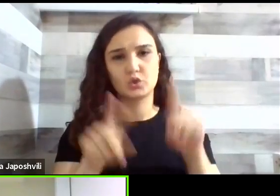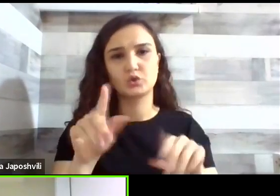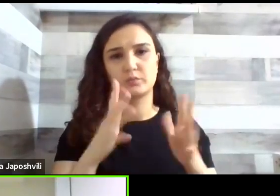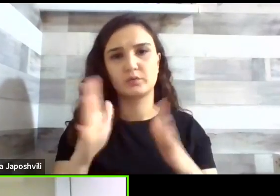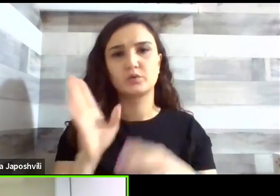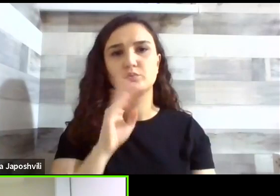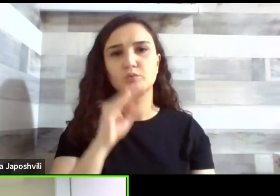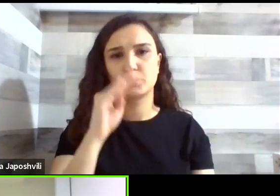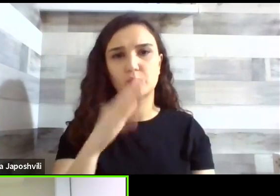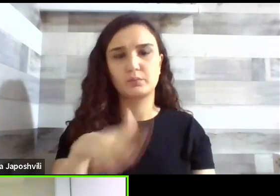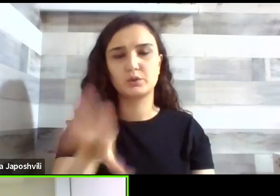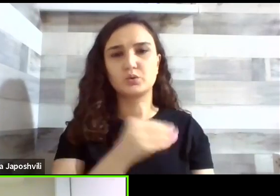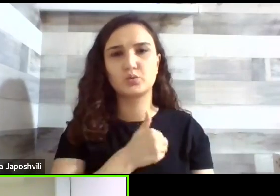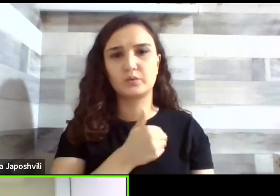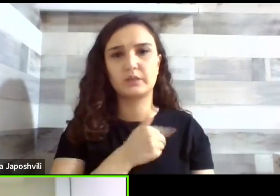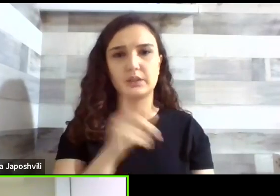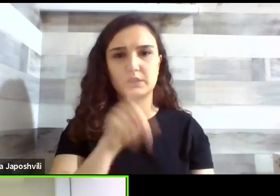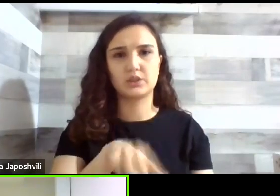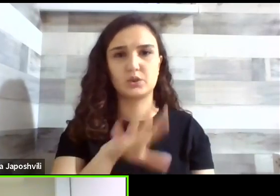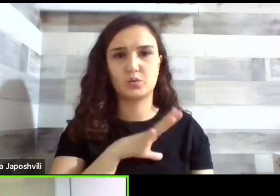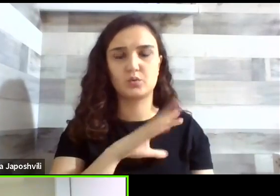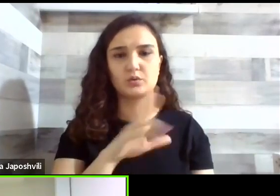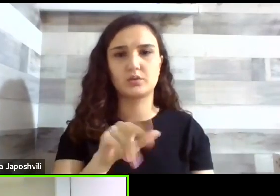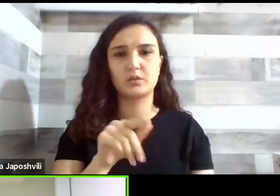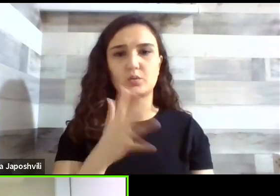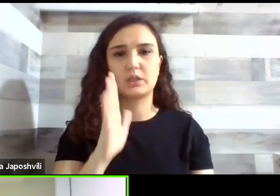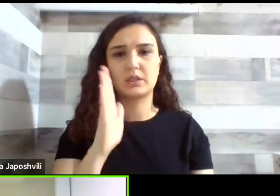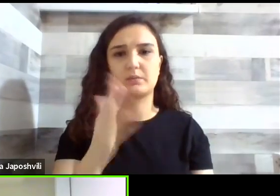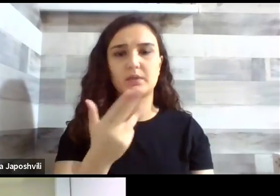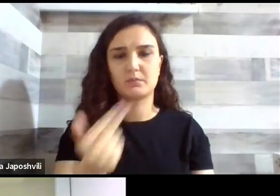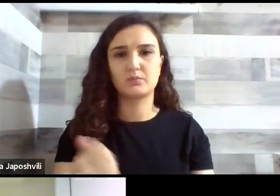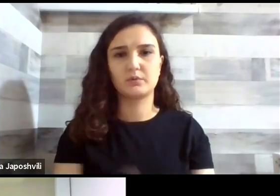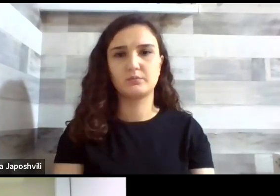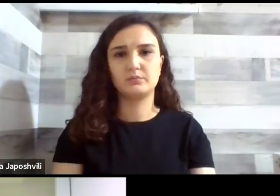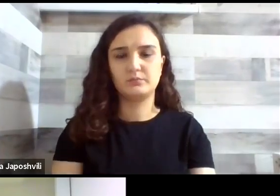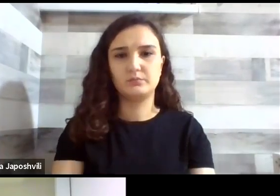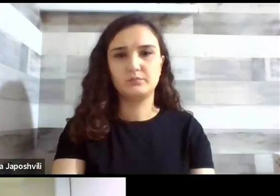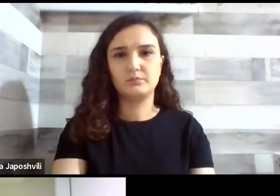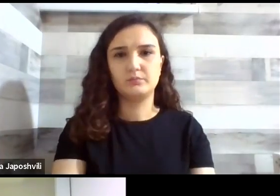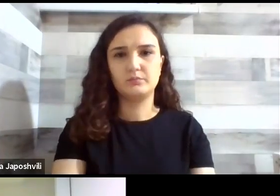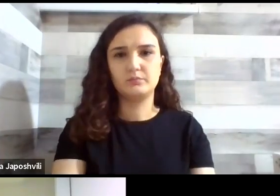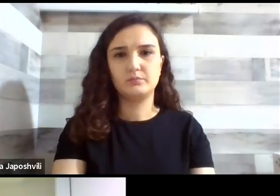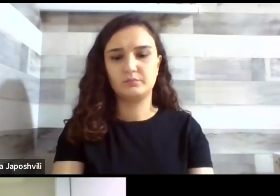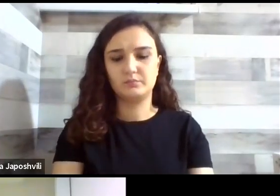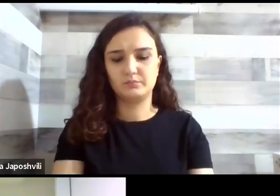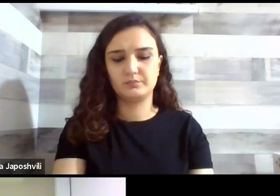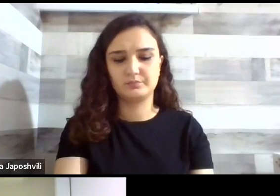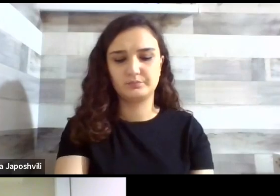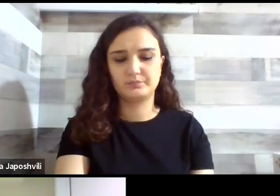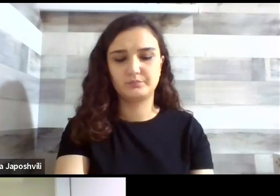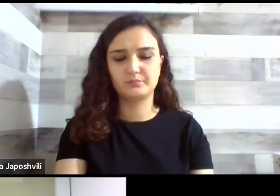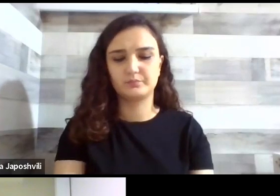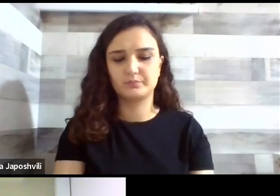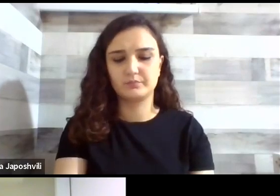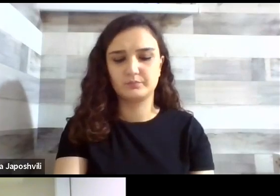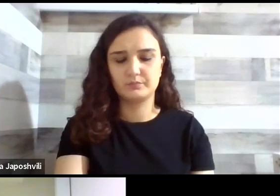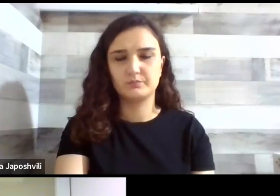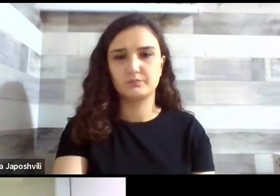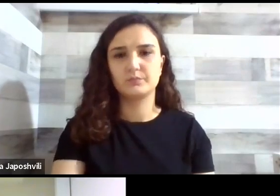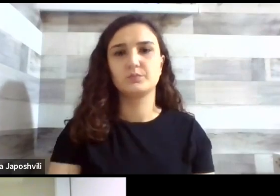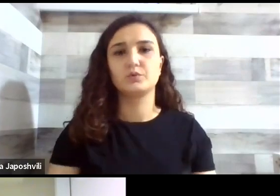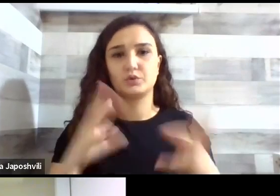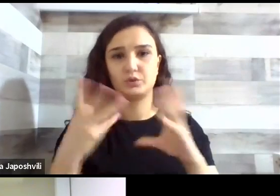მშობლის სურვილიც იყოს და რა თუ იქნება, რა თქმა უნდა. სწორედ ამეც აი ესეთი ამის შეჯამება მინდოდა, რომ